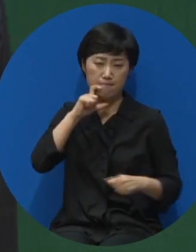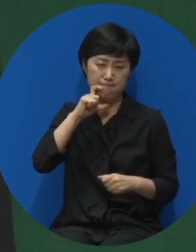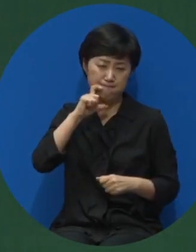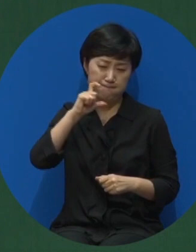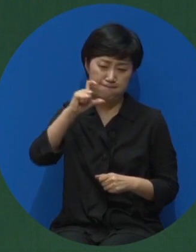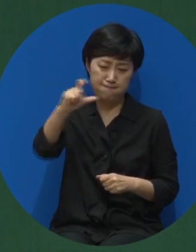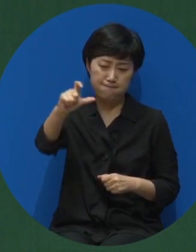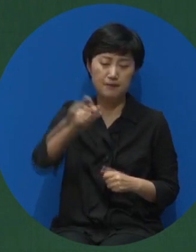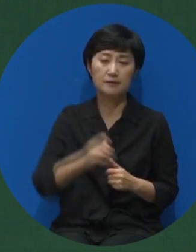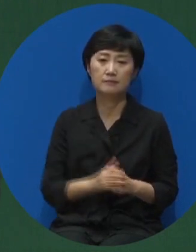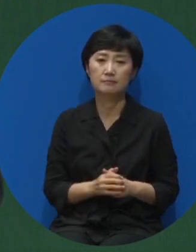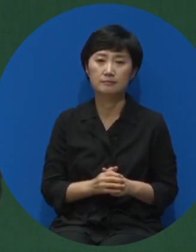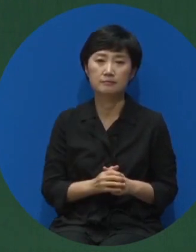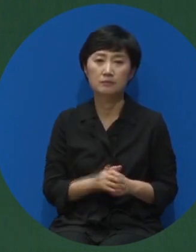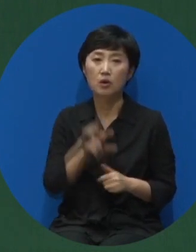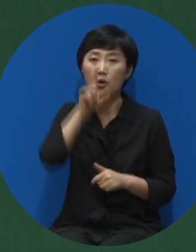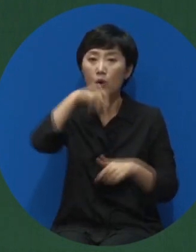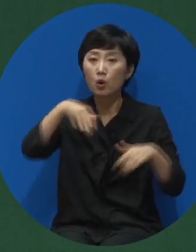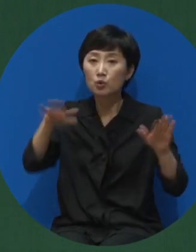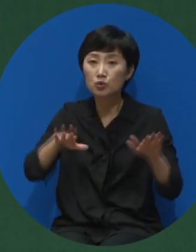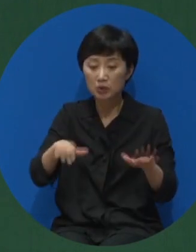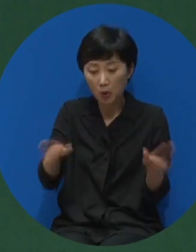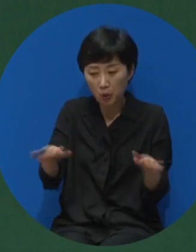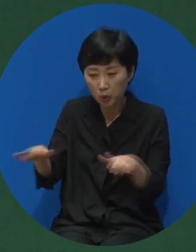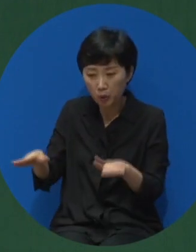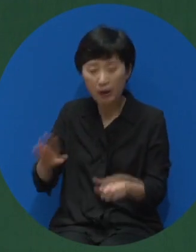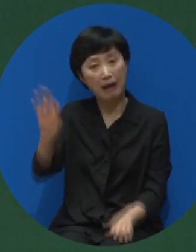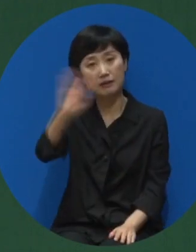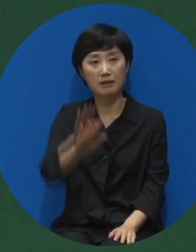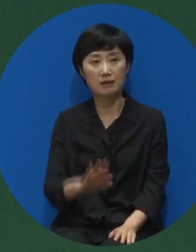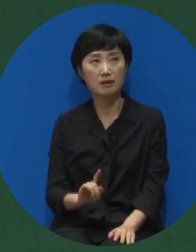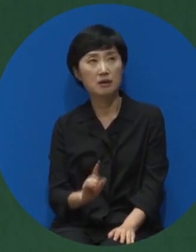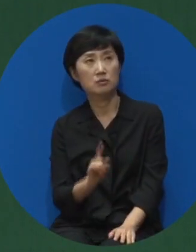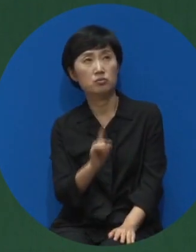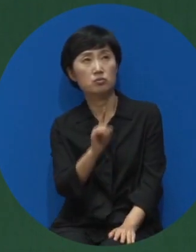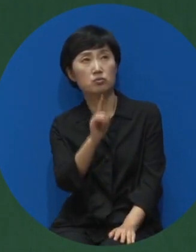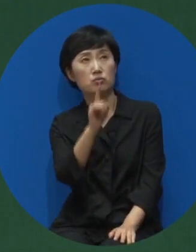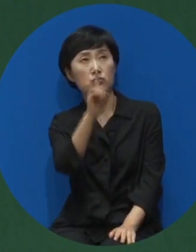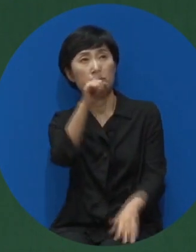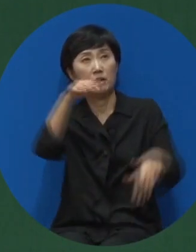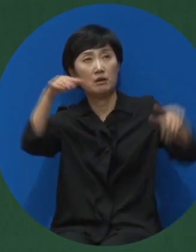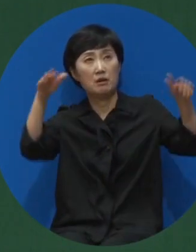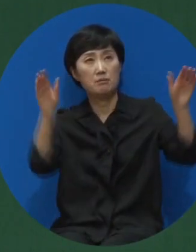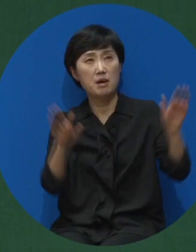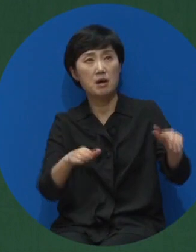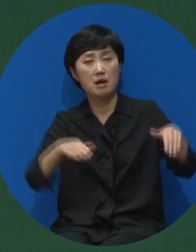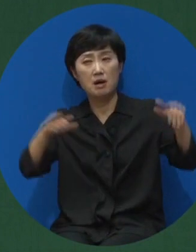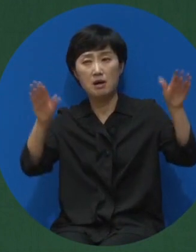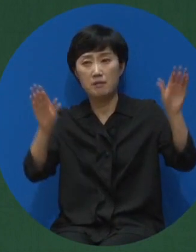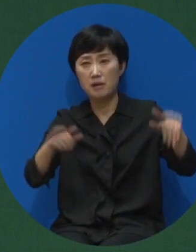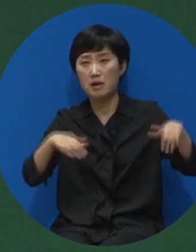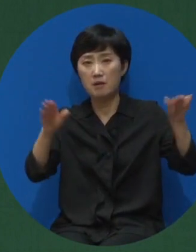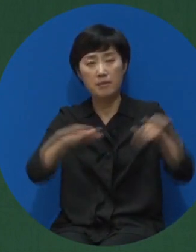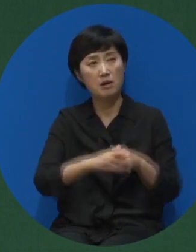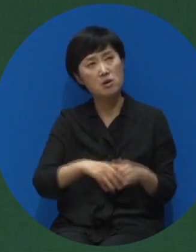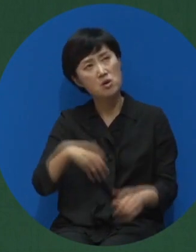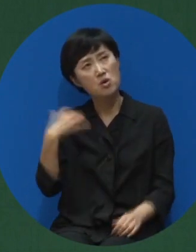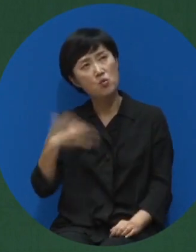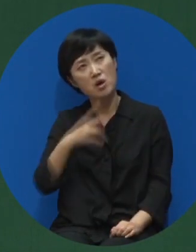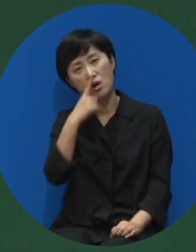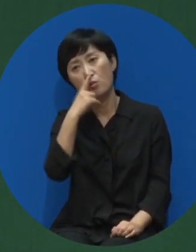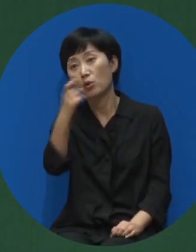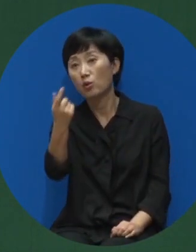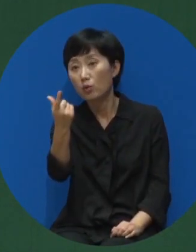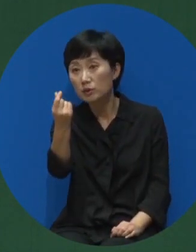치카라오. 독수리는 높이 올라가잖아요. 와시와 토테모 타카크 타카크 노보리마스. 새끼 넣으면은 떨어뜨립니다. 날아라고. 고도모 지분노